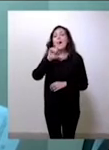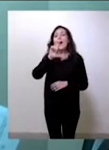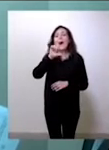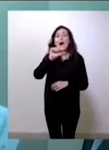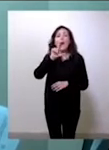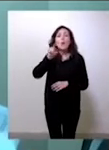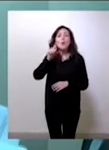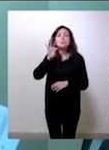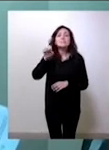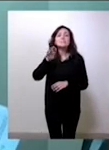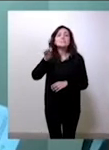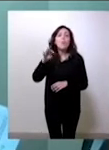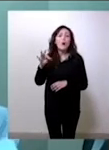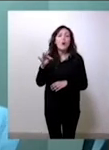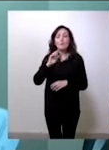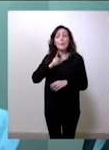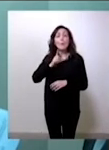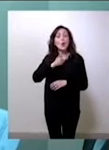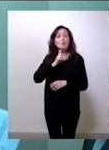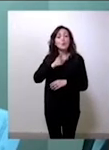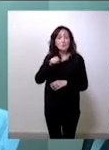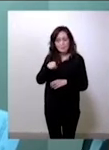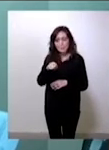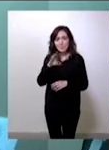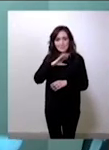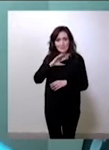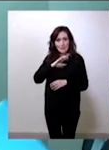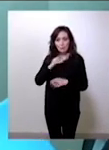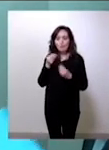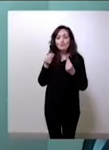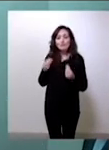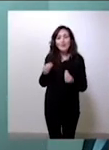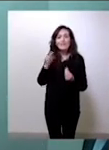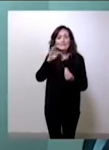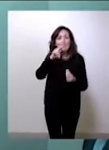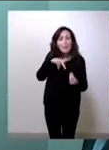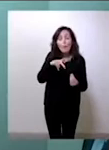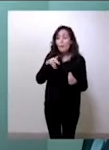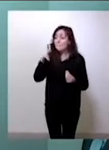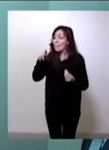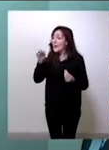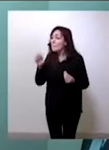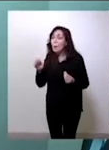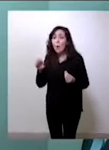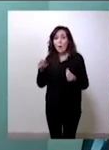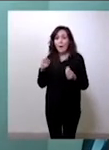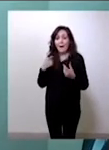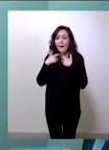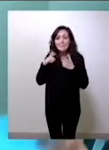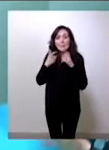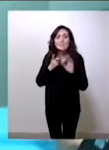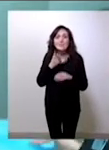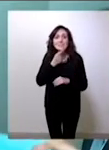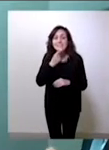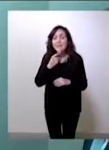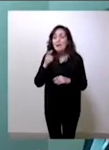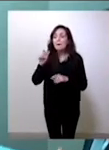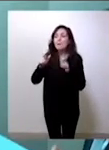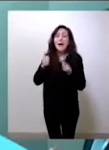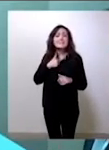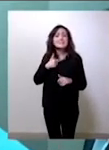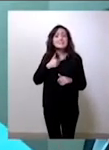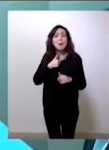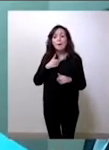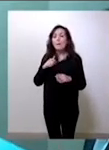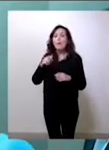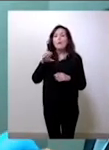les commandes, en essayant de donner de plus en plus facilement l'accès aux TPE, aux PME, aux petits artisans, aux structures de